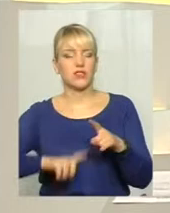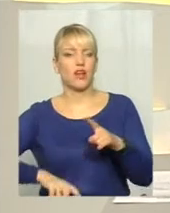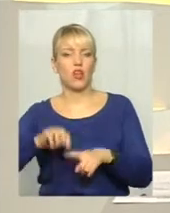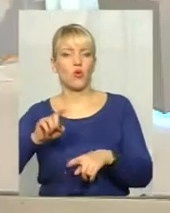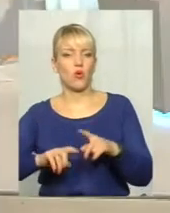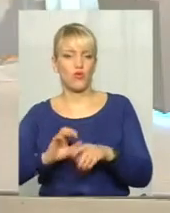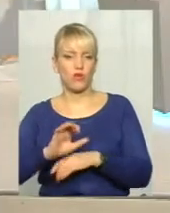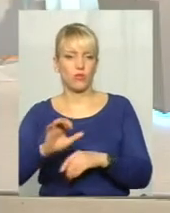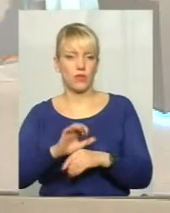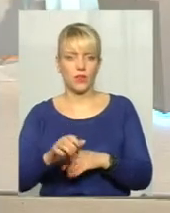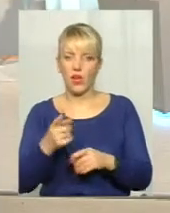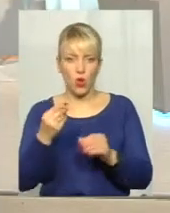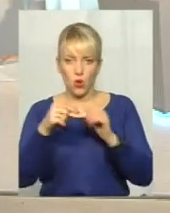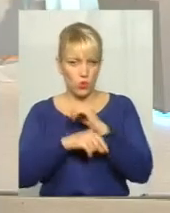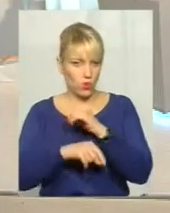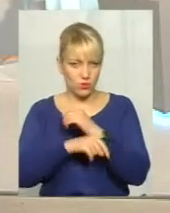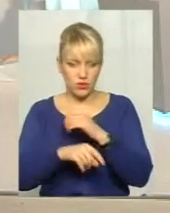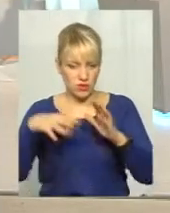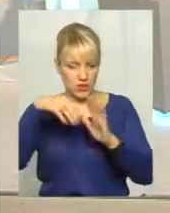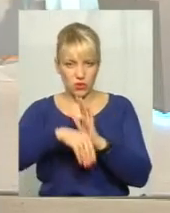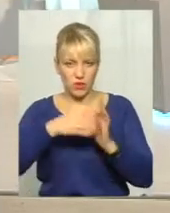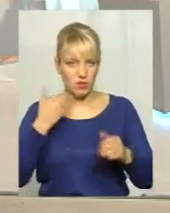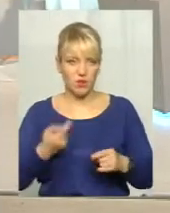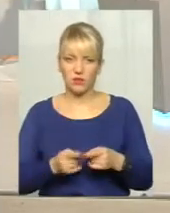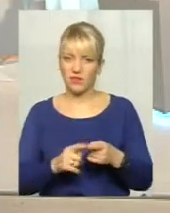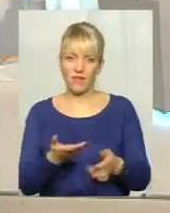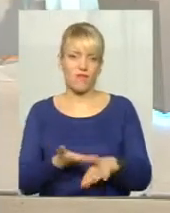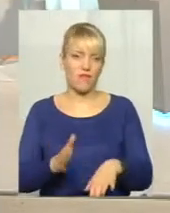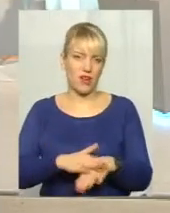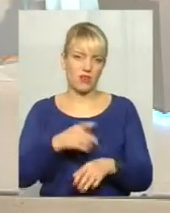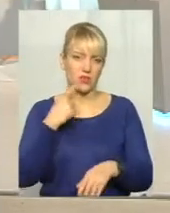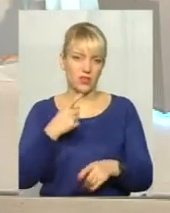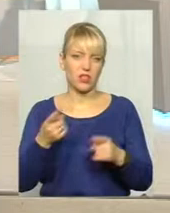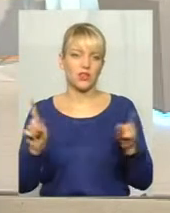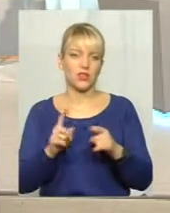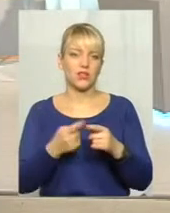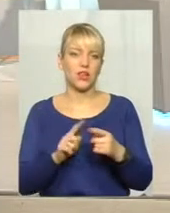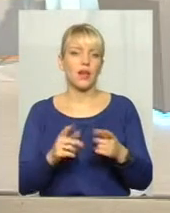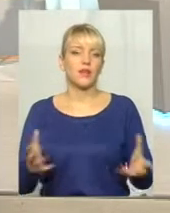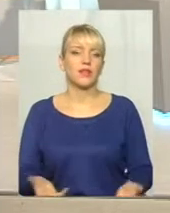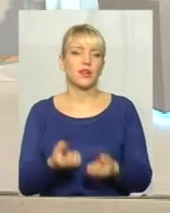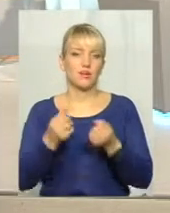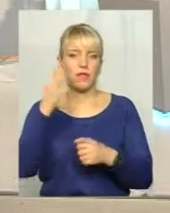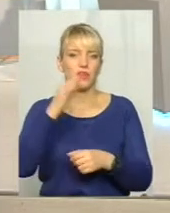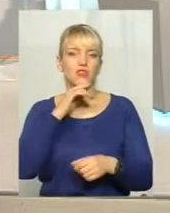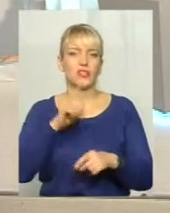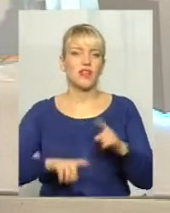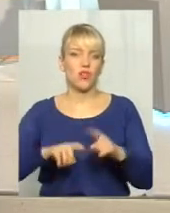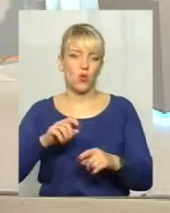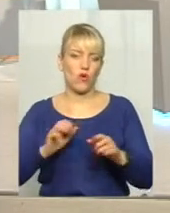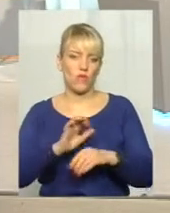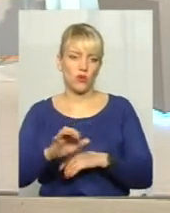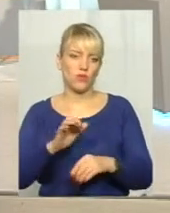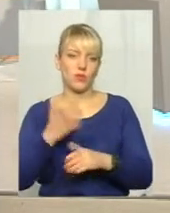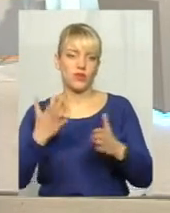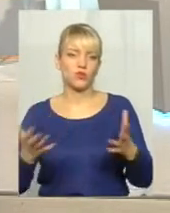тут немає. Тут важко назвати це підтримкою вітчизняного виробника, тому що, от, як казав Олег, да? Якщо підтримка